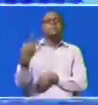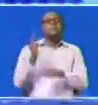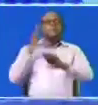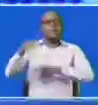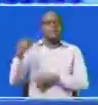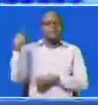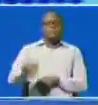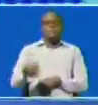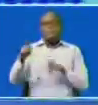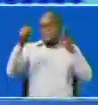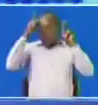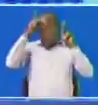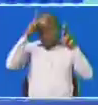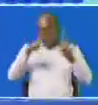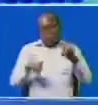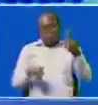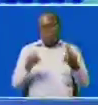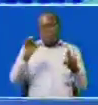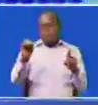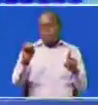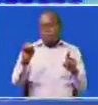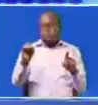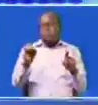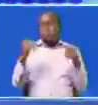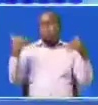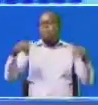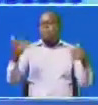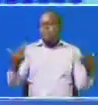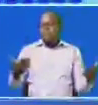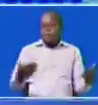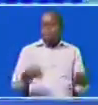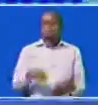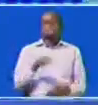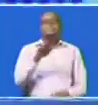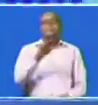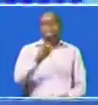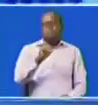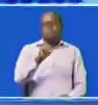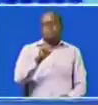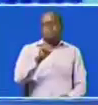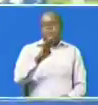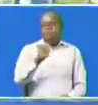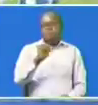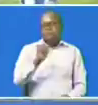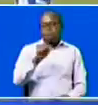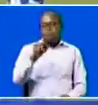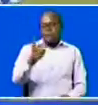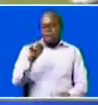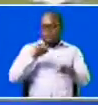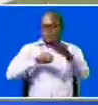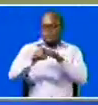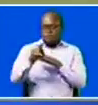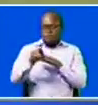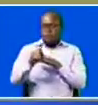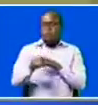kualaza Kakamega Homeboys bao moja mtungi kwenye mechi ambayo ilichezwa uwanjani Mbaraki. Bao hilo la pekee lilifungwa na mshambuliaji